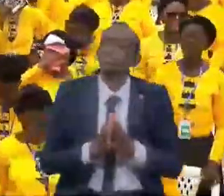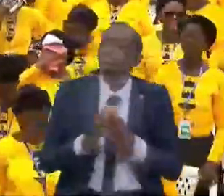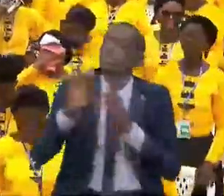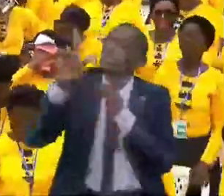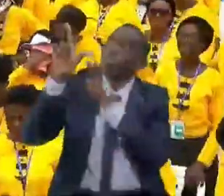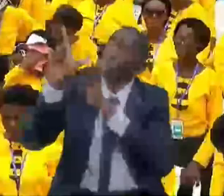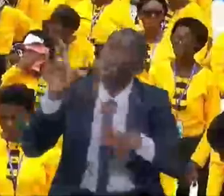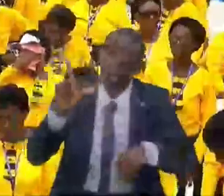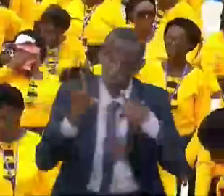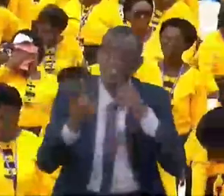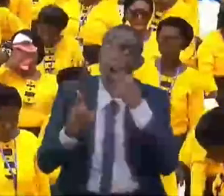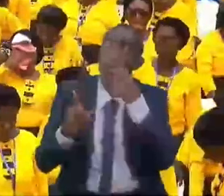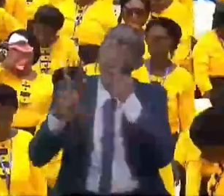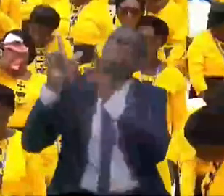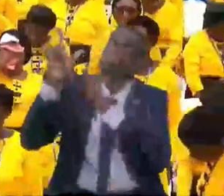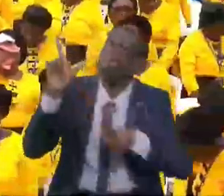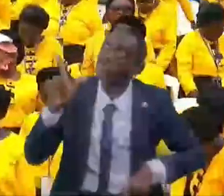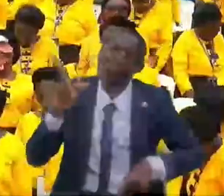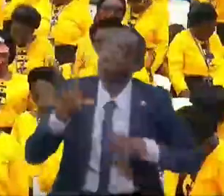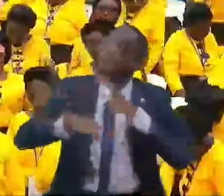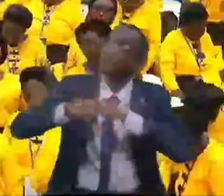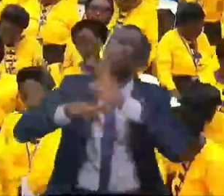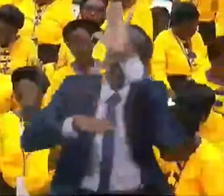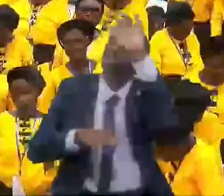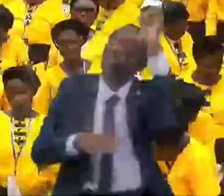Seigneur, par ta grâce, je compte sur ta grâce.